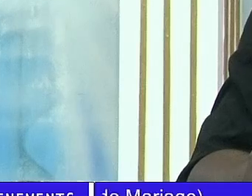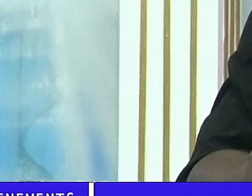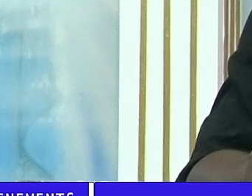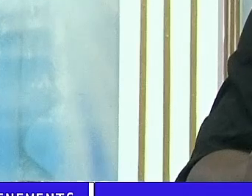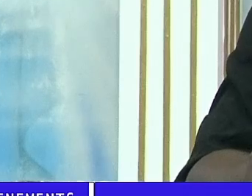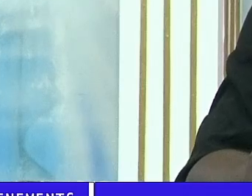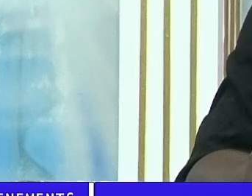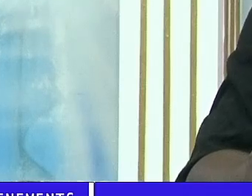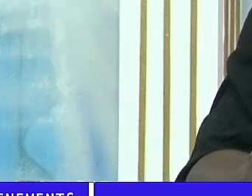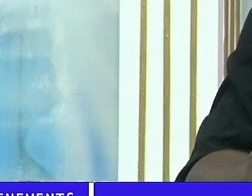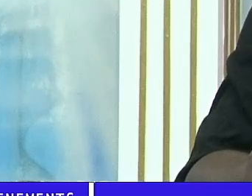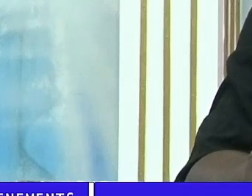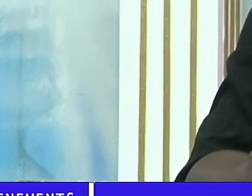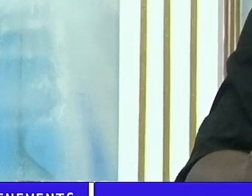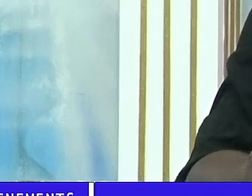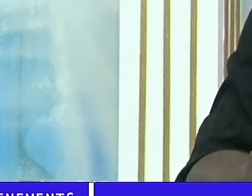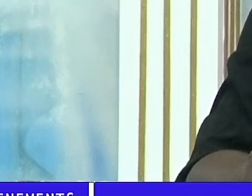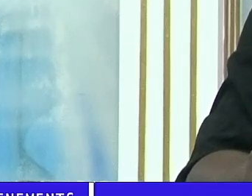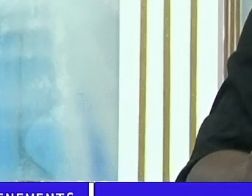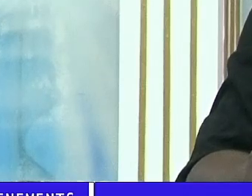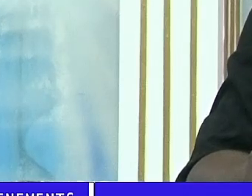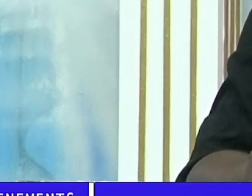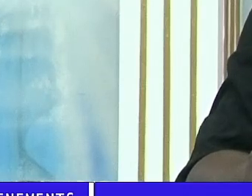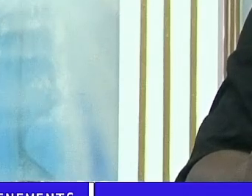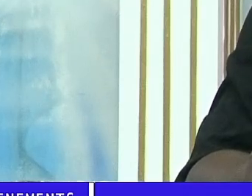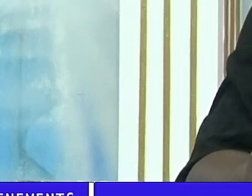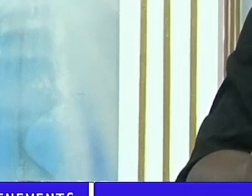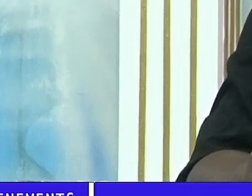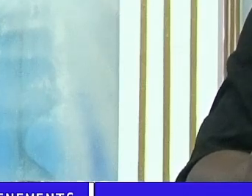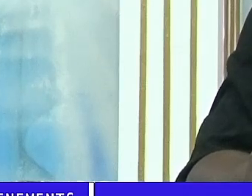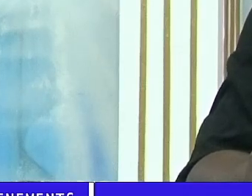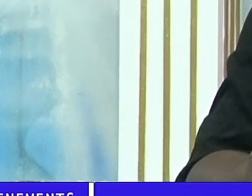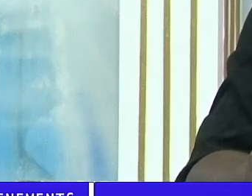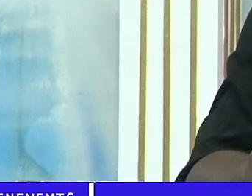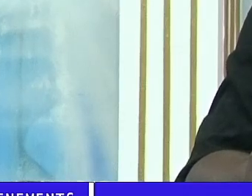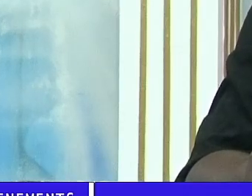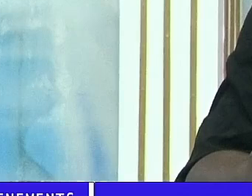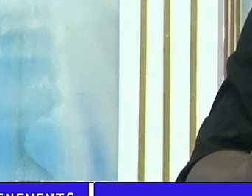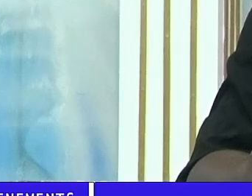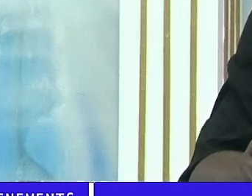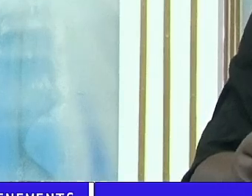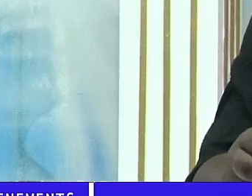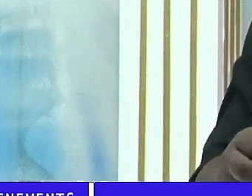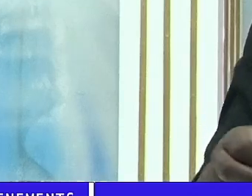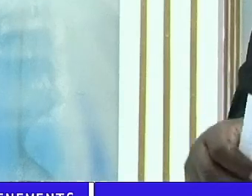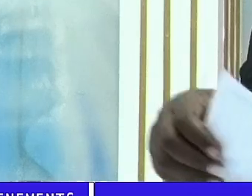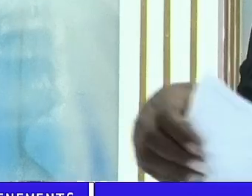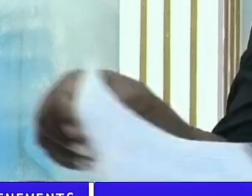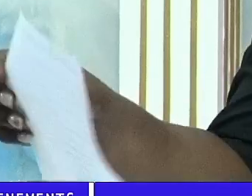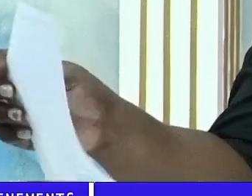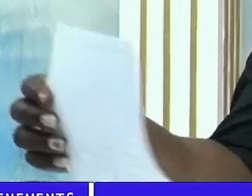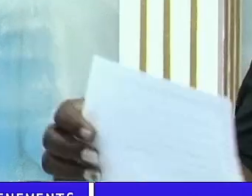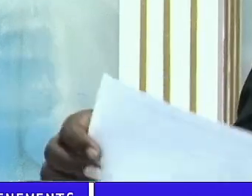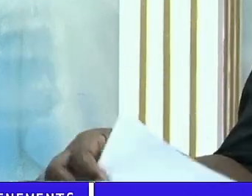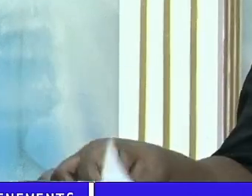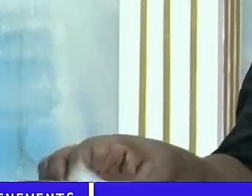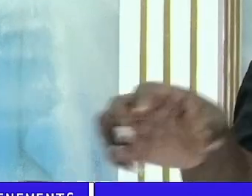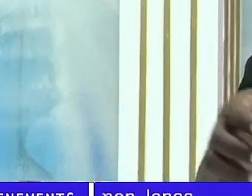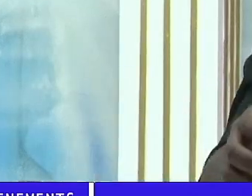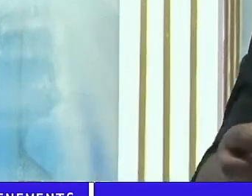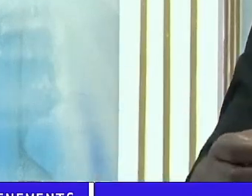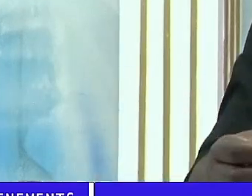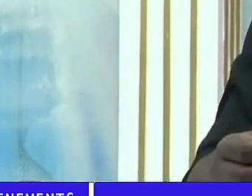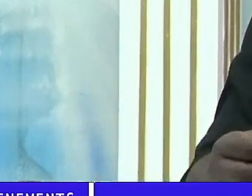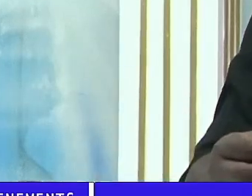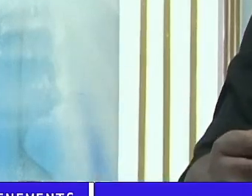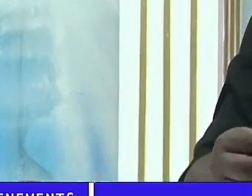et son staff. Philippe Richard Elie, Philomène Pelage, Pierre Merline, Pierre Stevenson, mes actions de grâce sont commandées